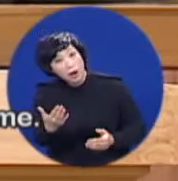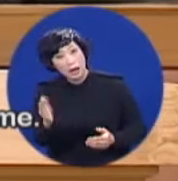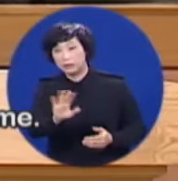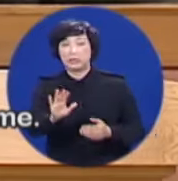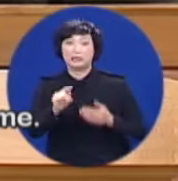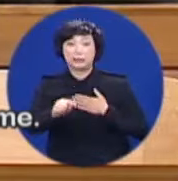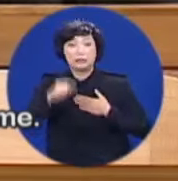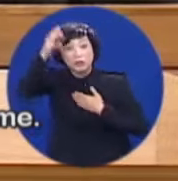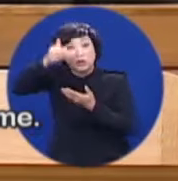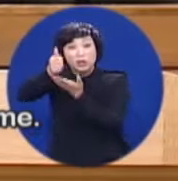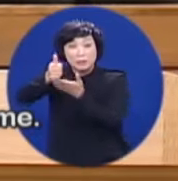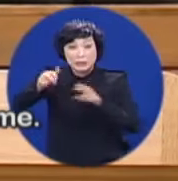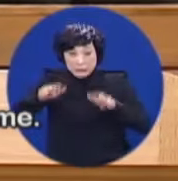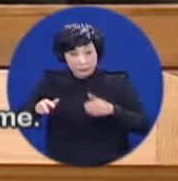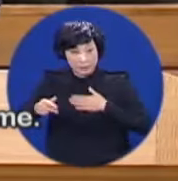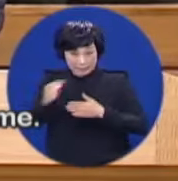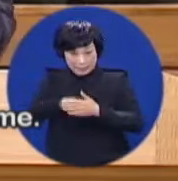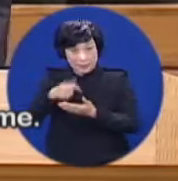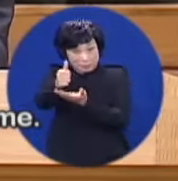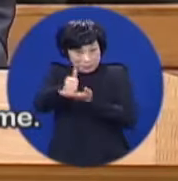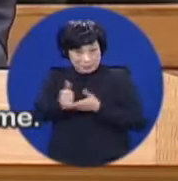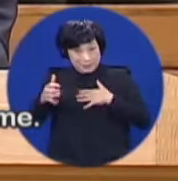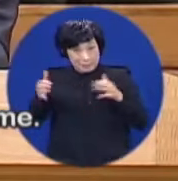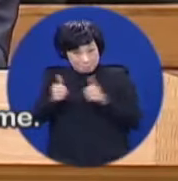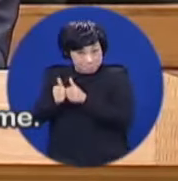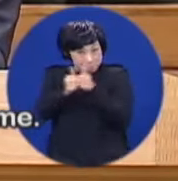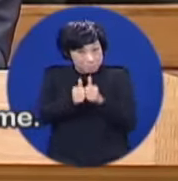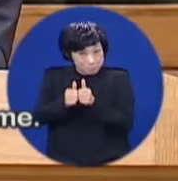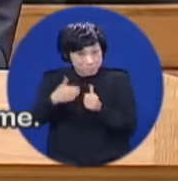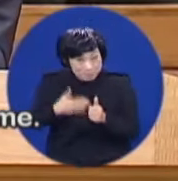그 성령은 지금도 내 안에서,